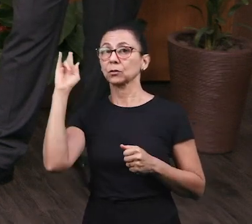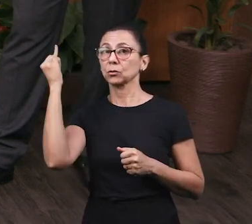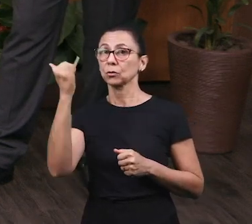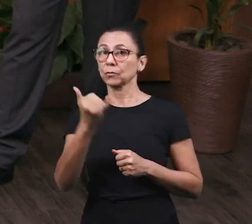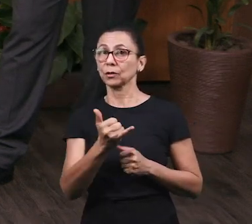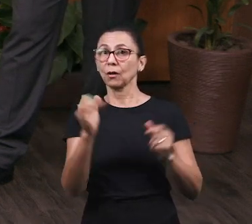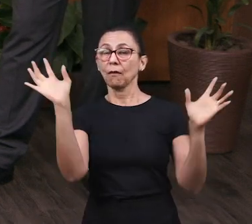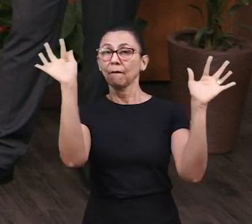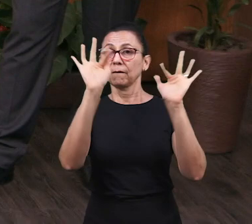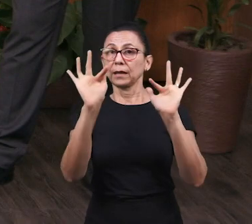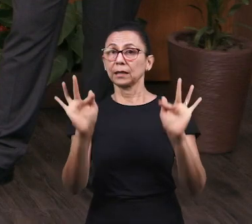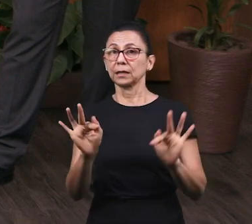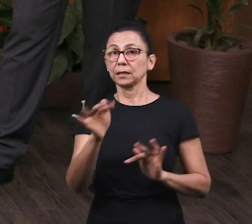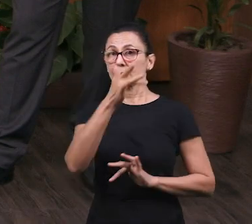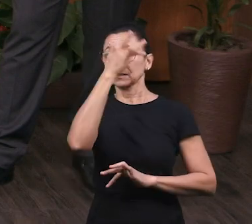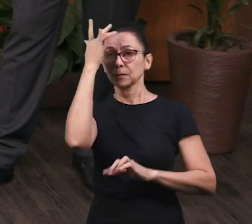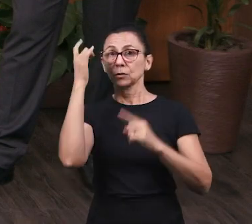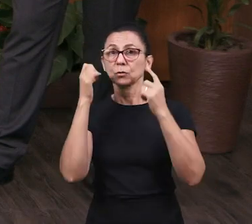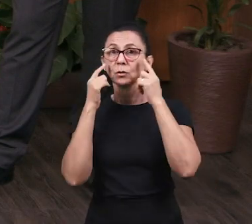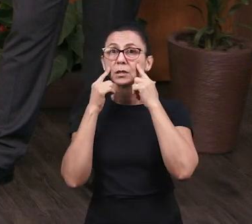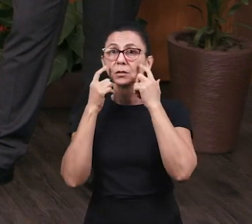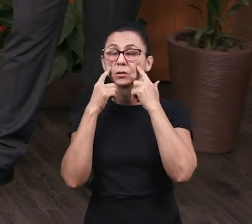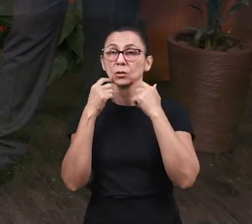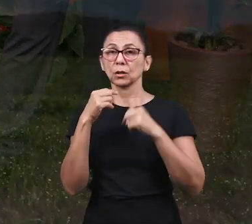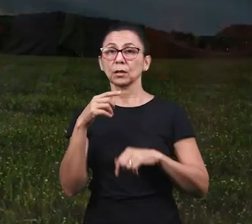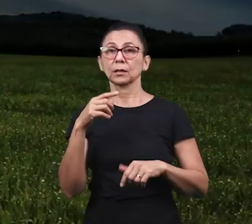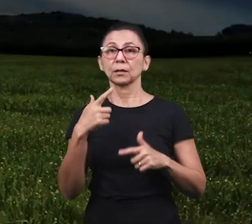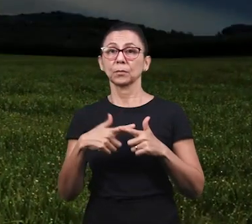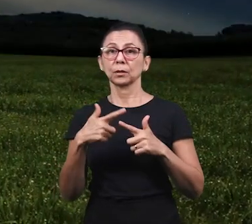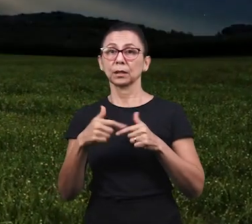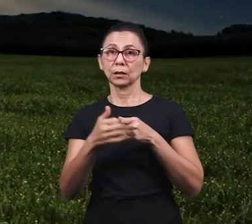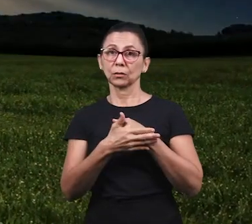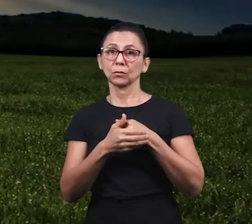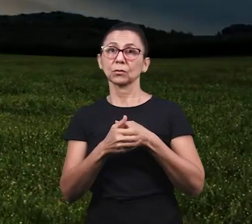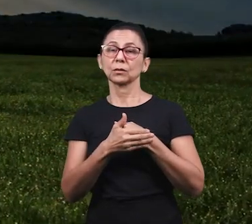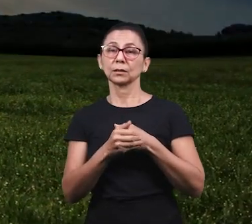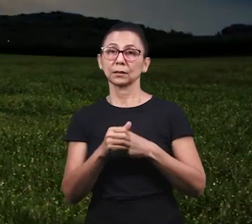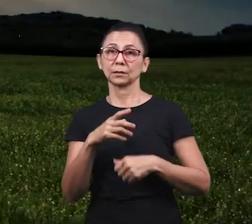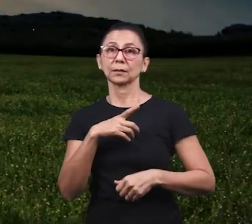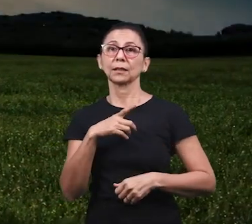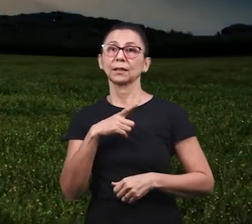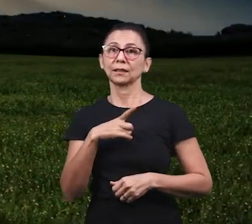ils seront consolés. Porque eles serão consolados.